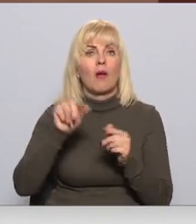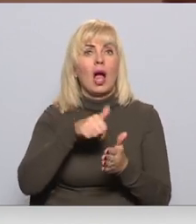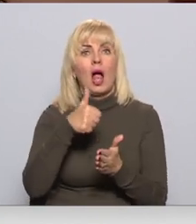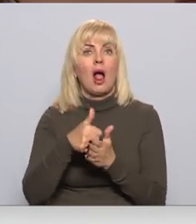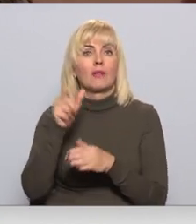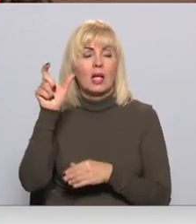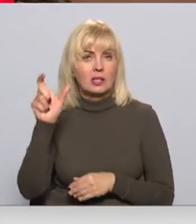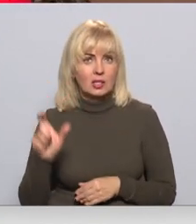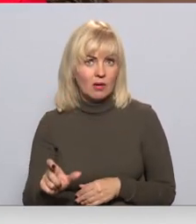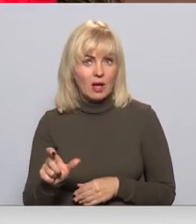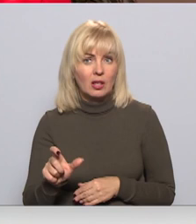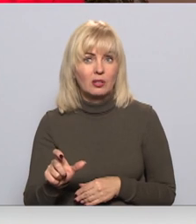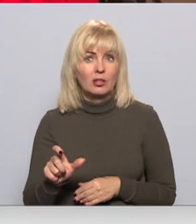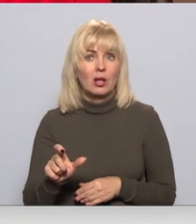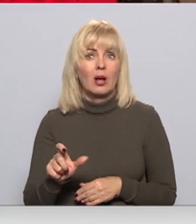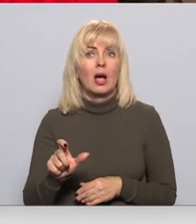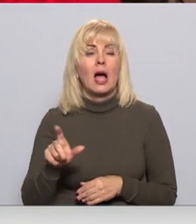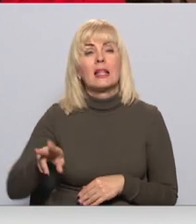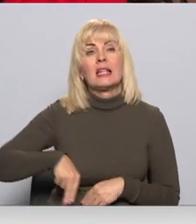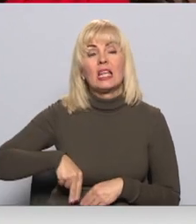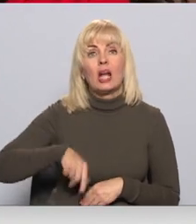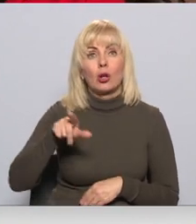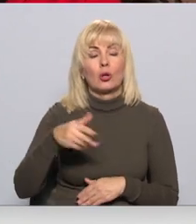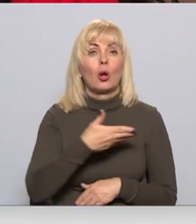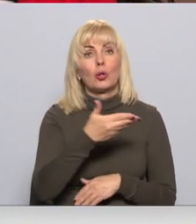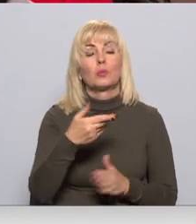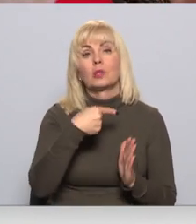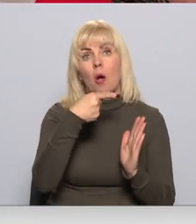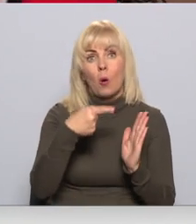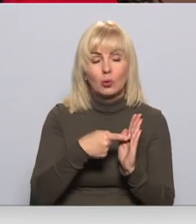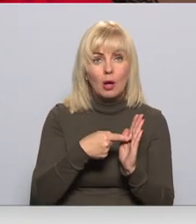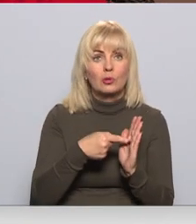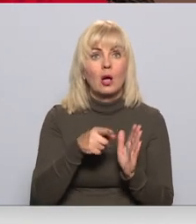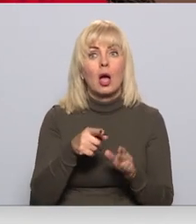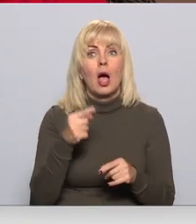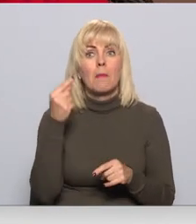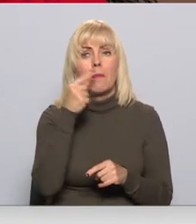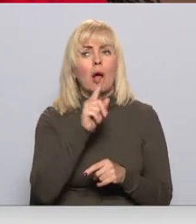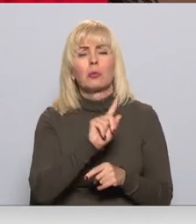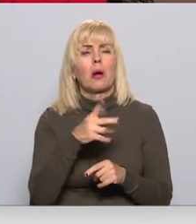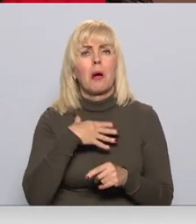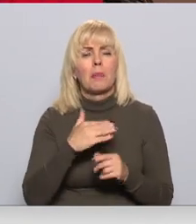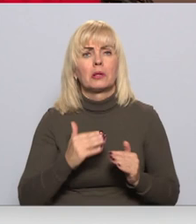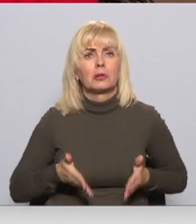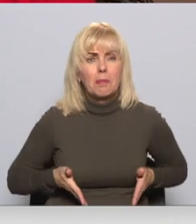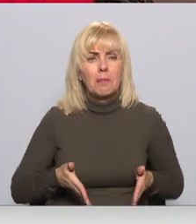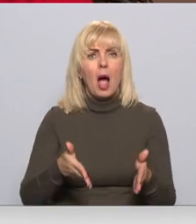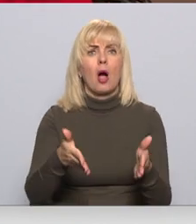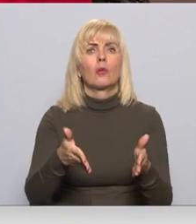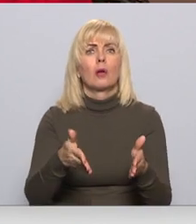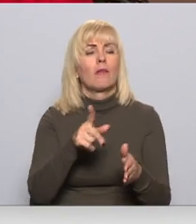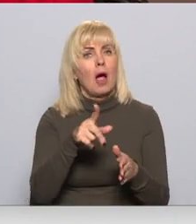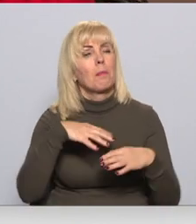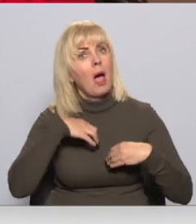cilvēks, Liena Treimana, direktore, un man ir jautājums tāds, kas jums ar to melno paklāju? Jūs sērojat par kaut